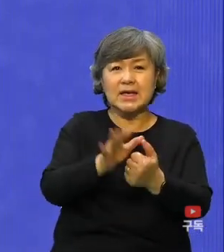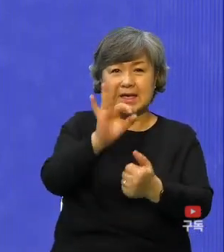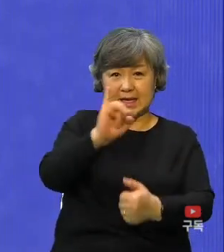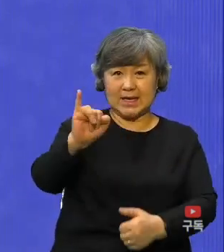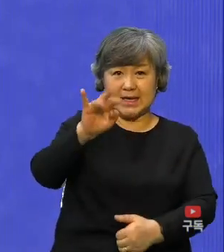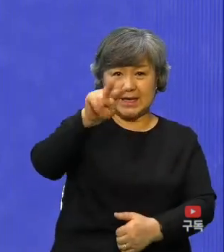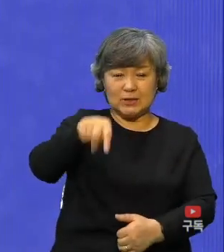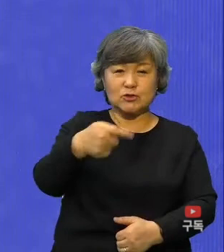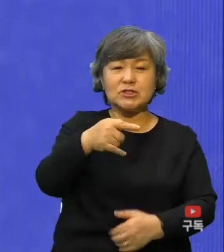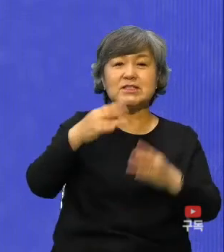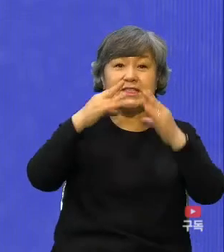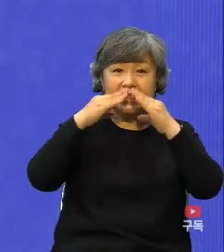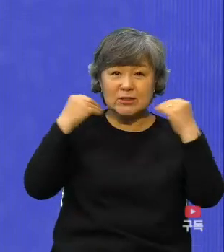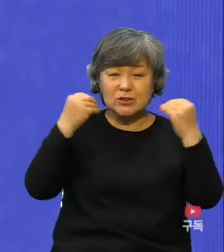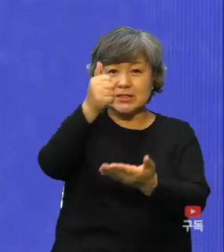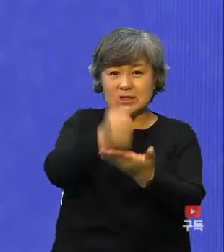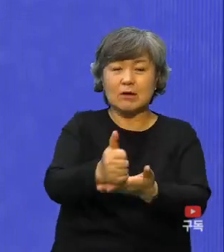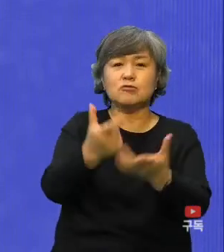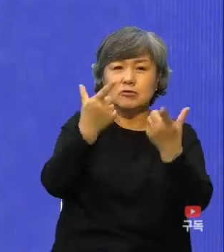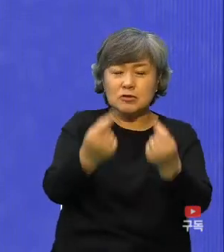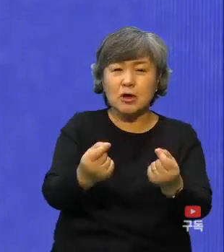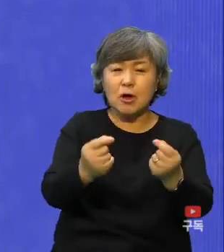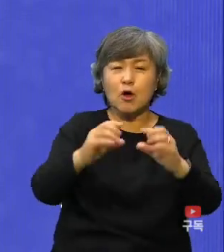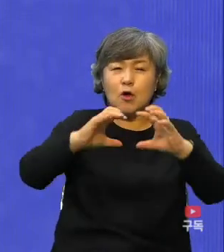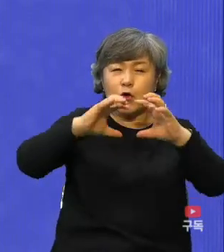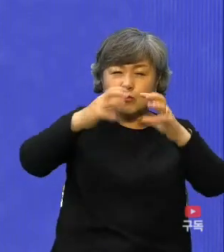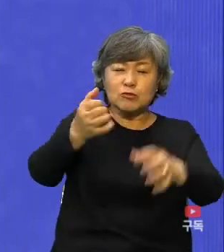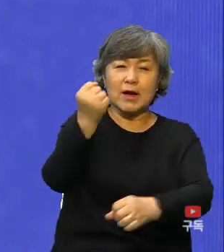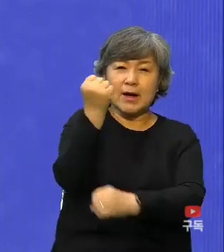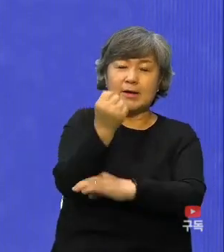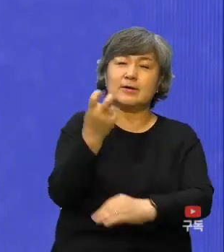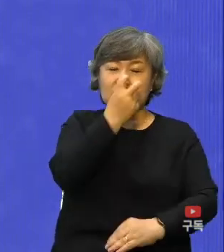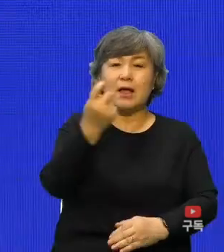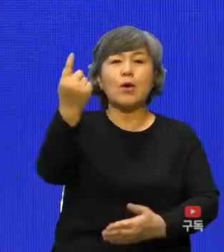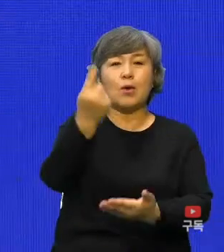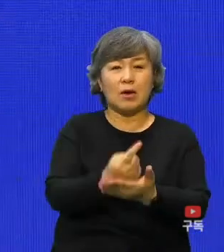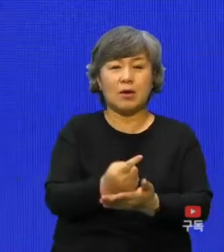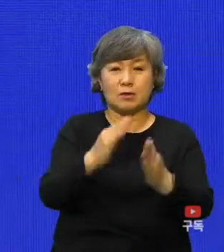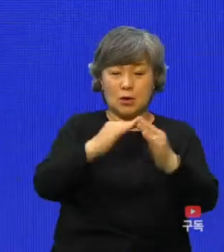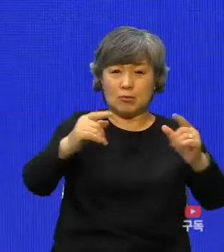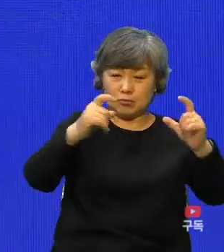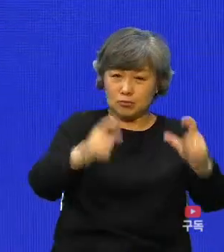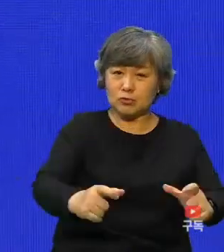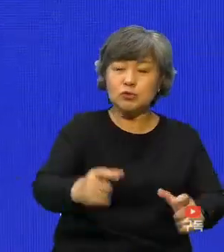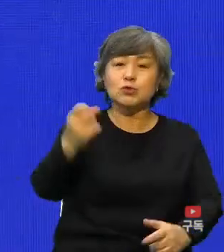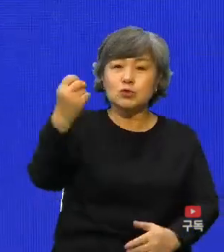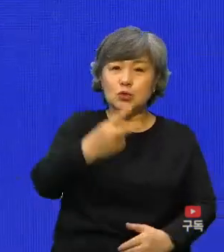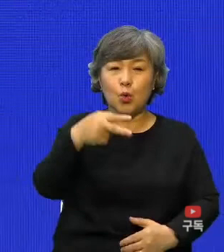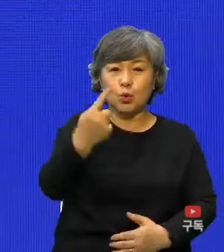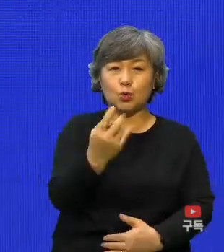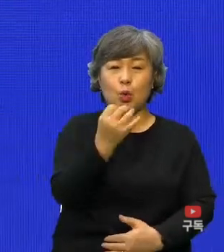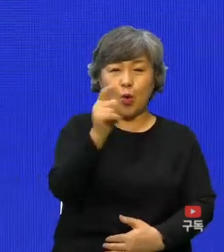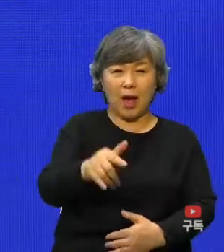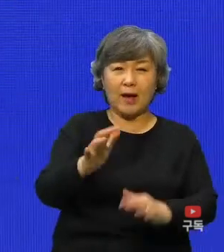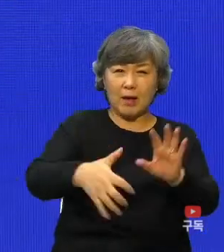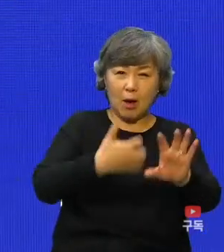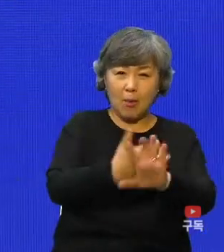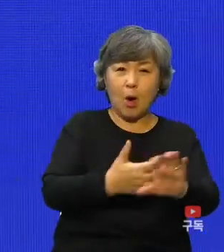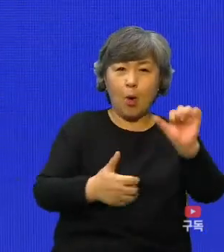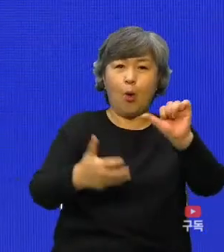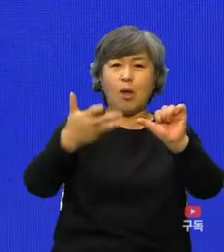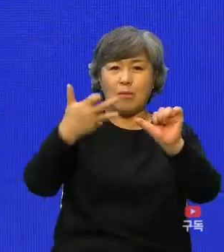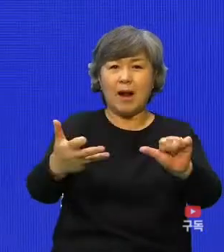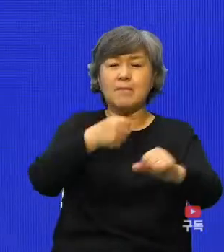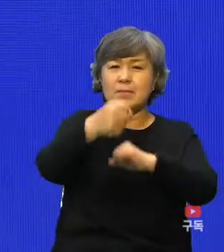장군의 말씀처럼 호남은 국가의 근간을 지켜왔습니다. 특히 전북은 동학혁명과 5.18 민주화운동